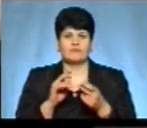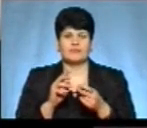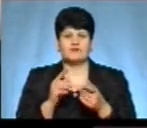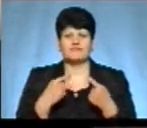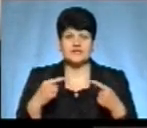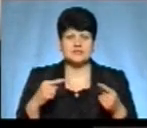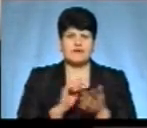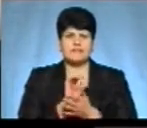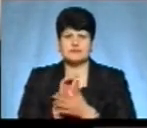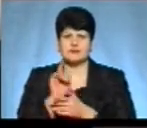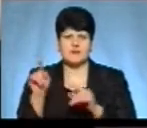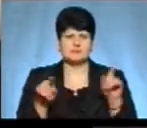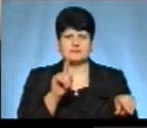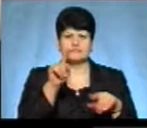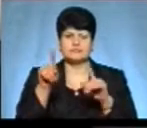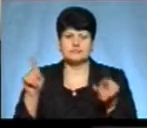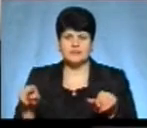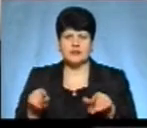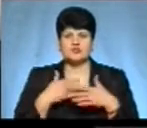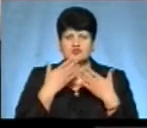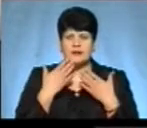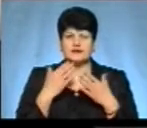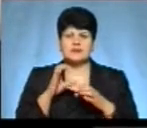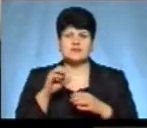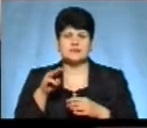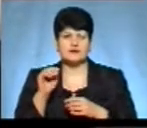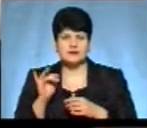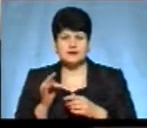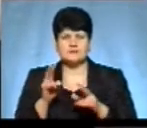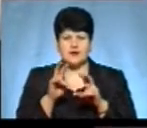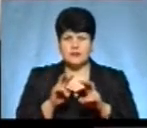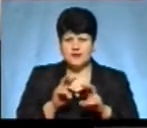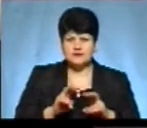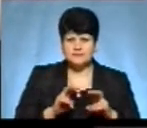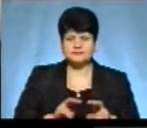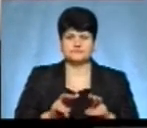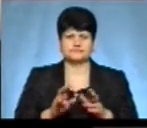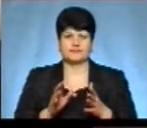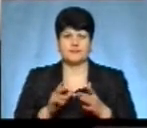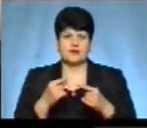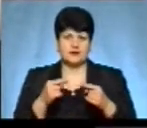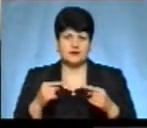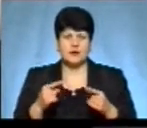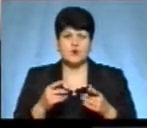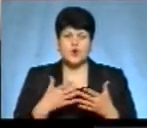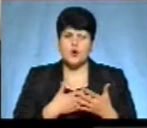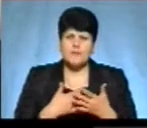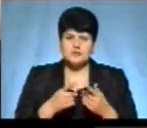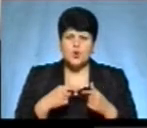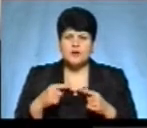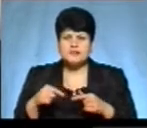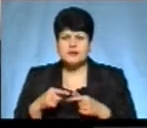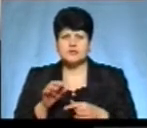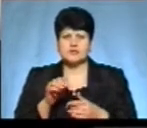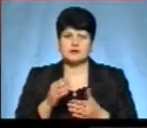декількох газетах. Також читати певні статистичні дані, певні дані аналітичних центрів, громадських організацій, які